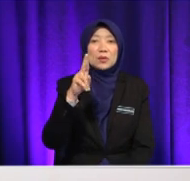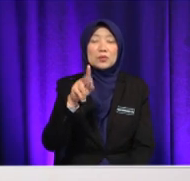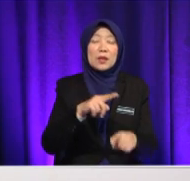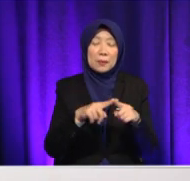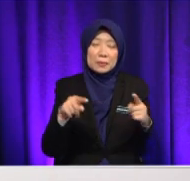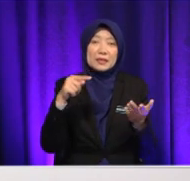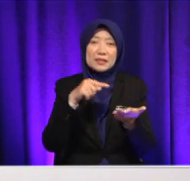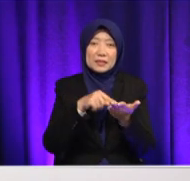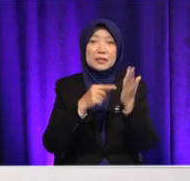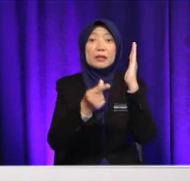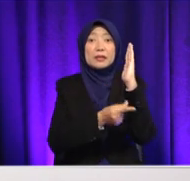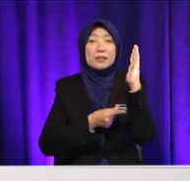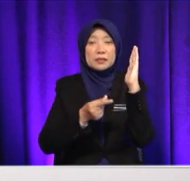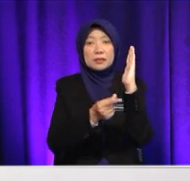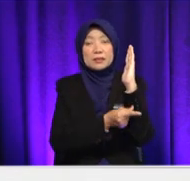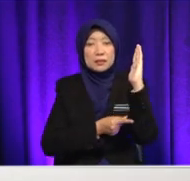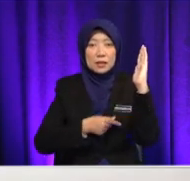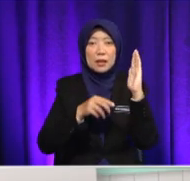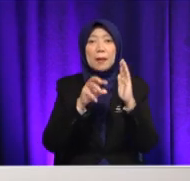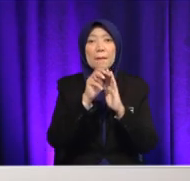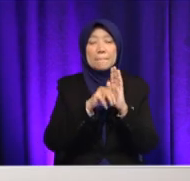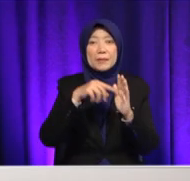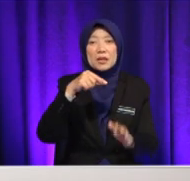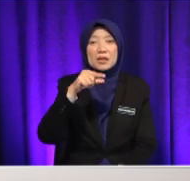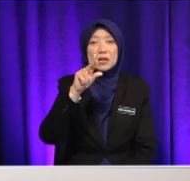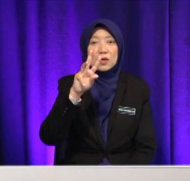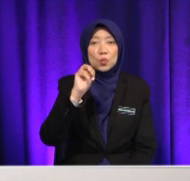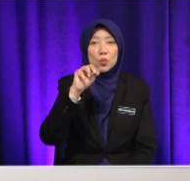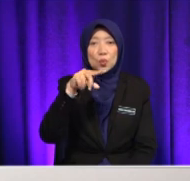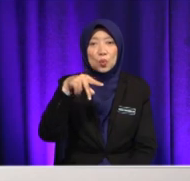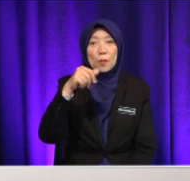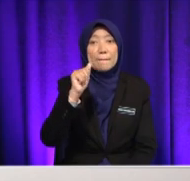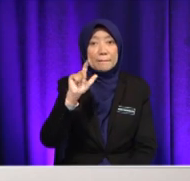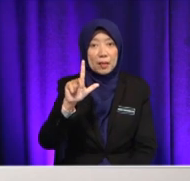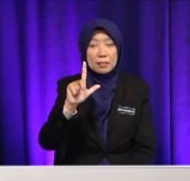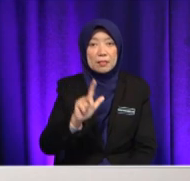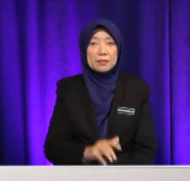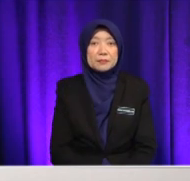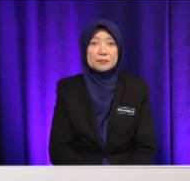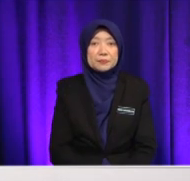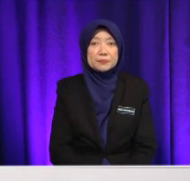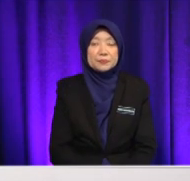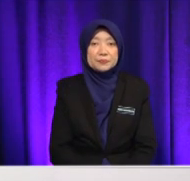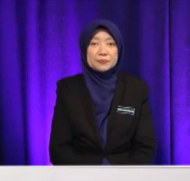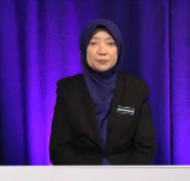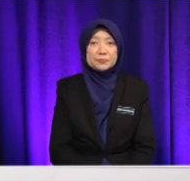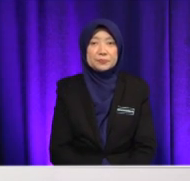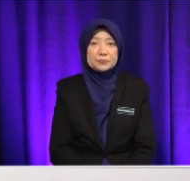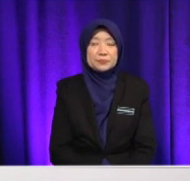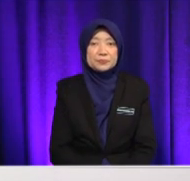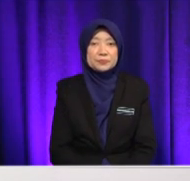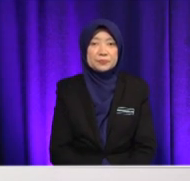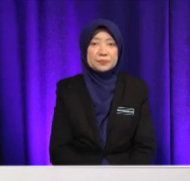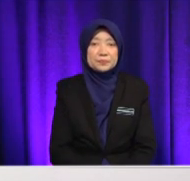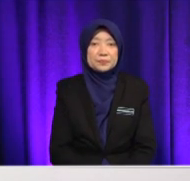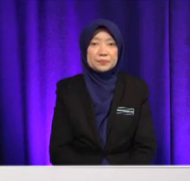getah tergumpal. Getah menggumpal. Menggumpal. Okey. Okay. Dah melekat dah. Getah mungkin asli saya yang menggumpal. Getah asli yang menggumpal. Mungkin saya boleh